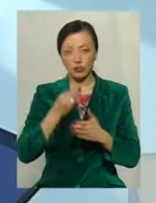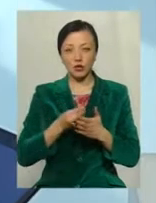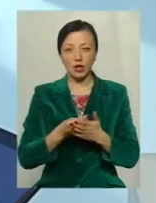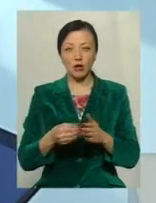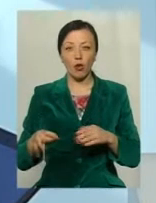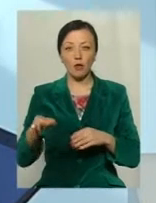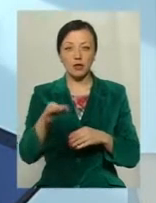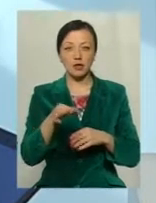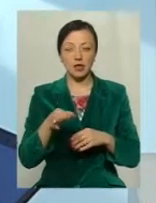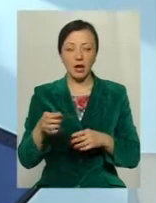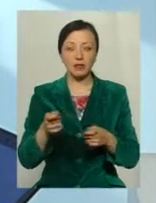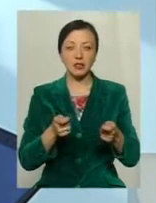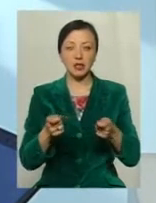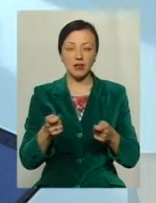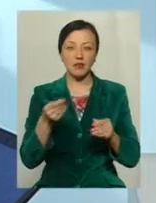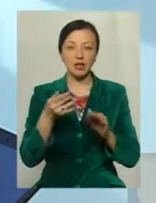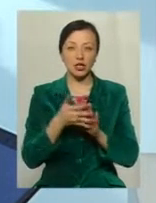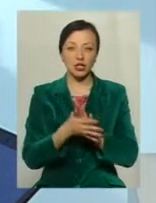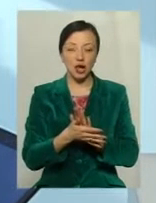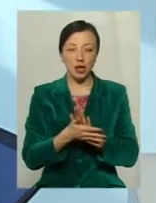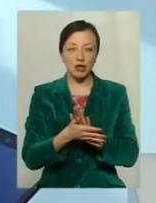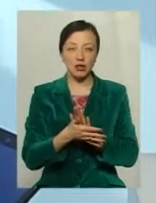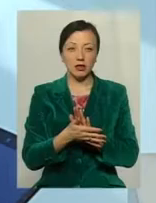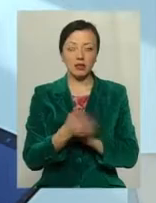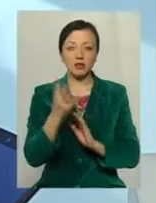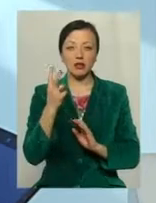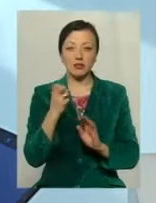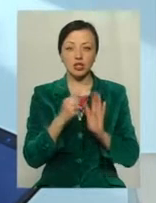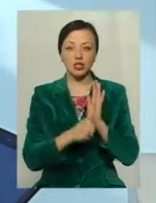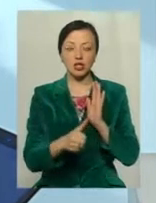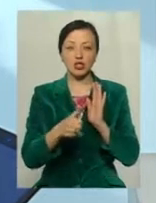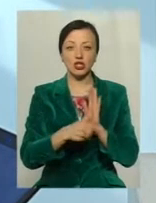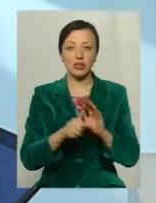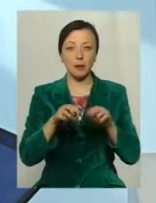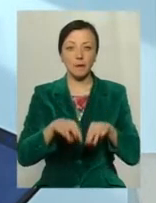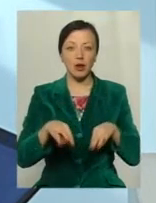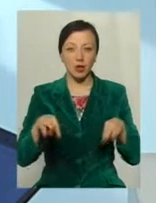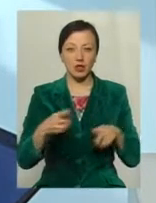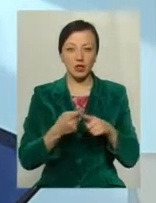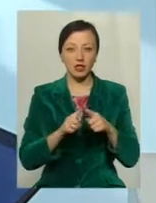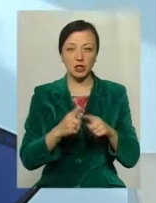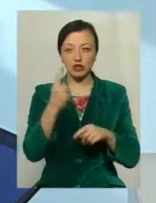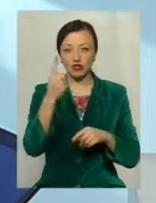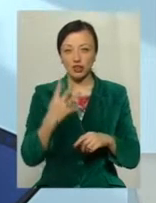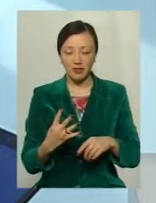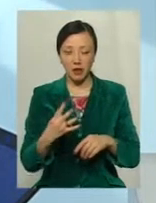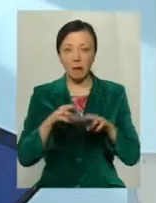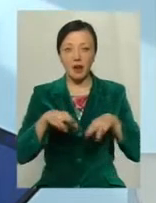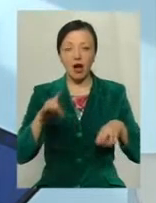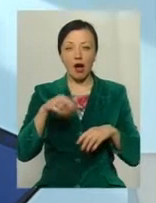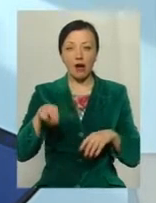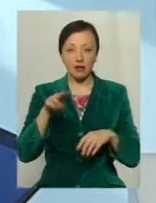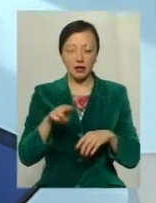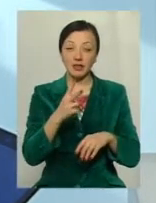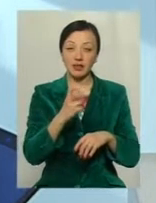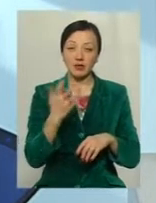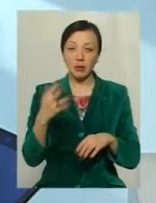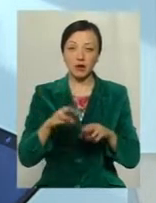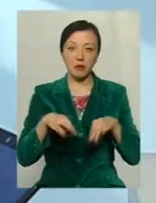сказати, якщо ми візьмемо цифри, от, наприклад, от обласна державна адміністрація. В державному бюджеті, за те, що задав шановний глядач